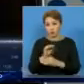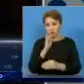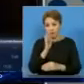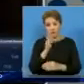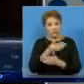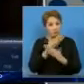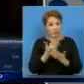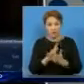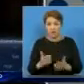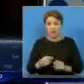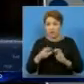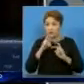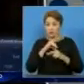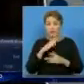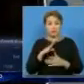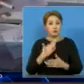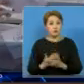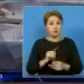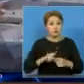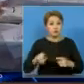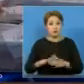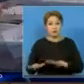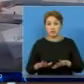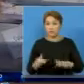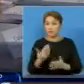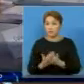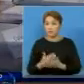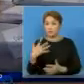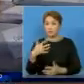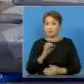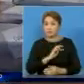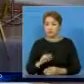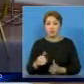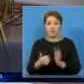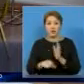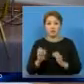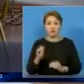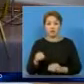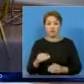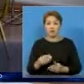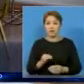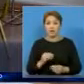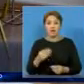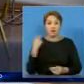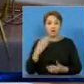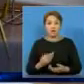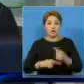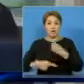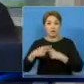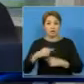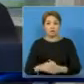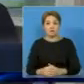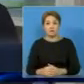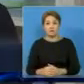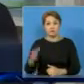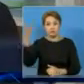алмаған. Қателік бірден жөнге келді. Тиісті шара қабылданып, нәтижесінде 5 миллион 600 мың теңге көлеміндегі қаржы иелеріне қайтарылған. Білім